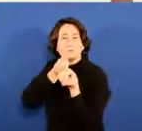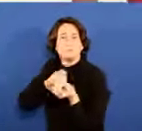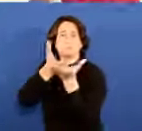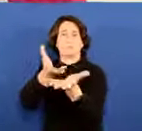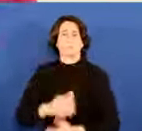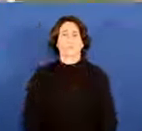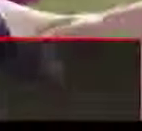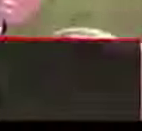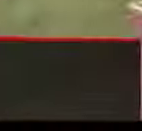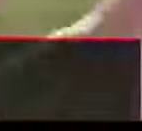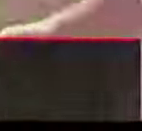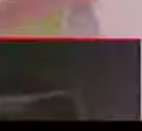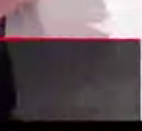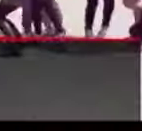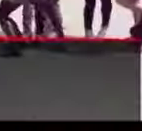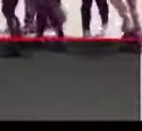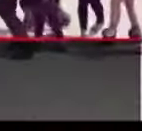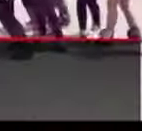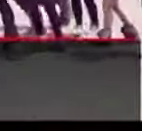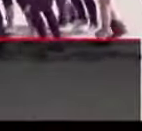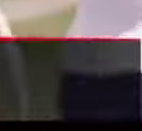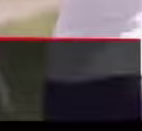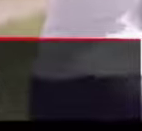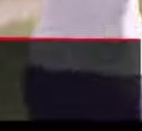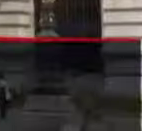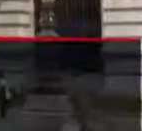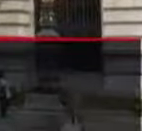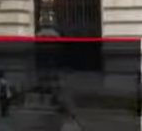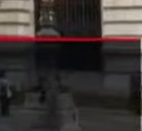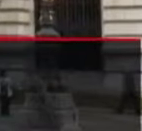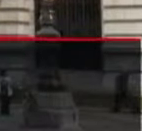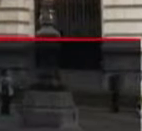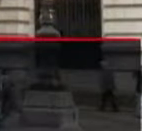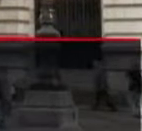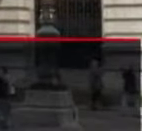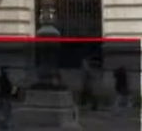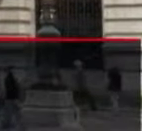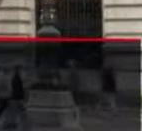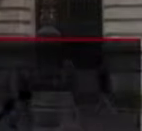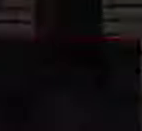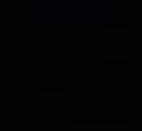prestatutako adierazpen instituzionala irakurriko da udaletan, foru aldundietan eta eusko jaurlaritzan.